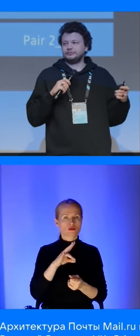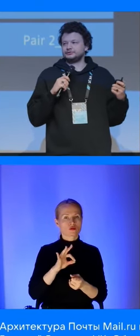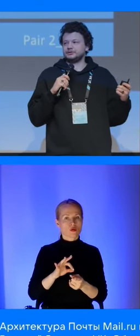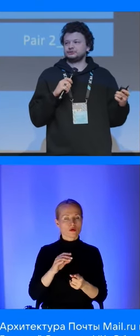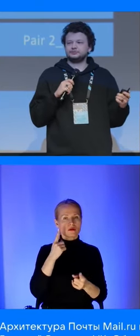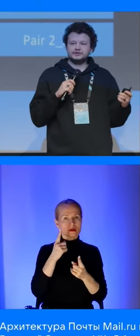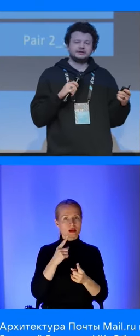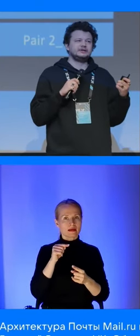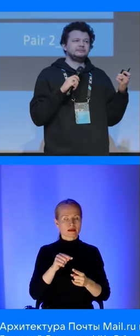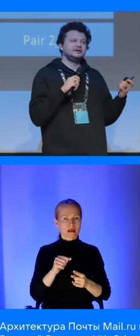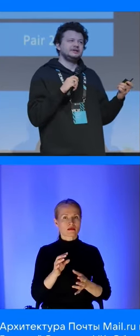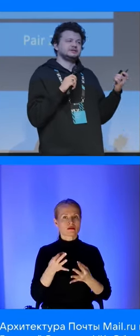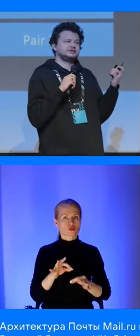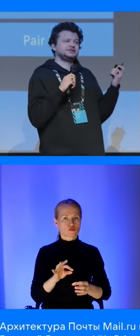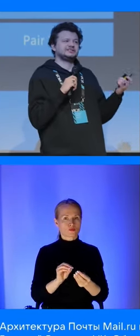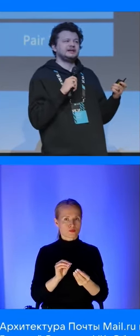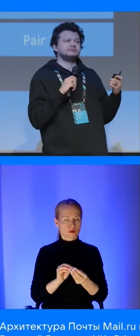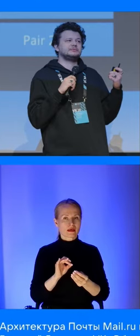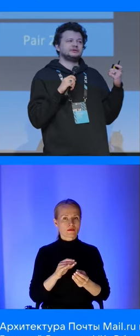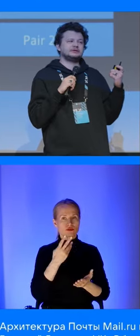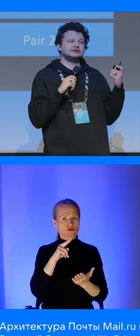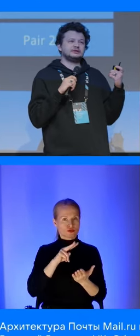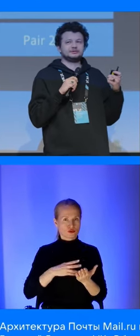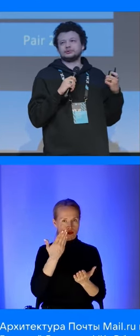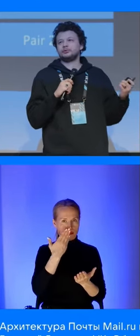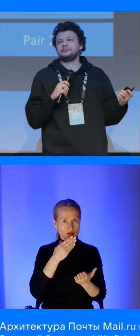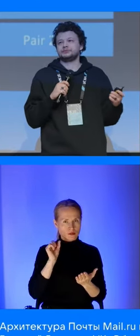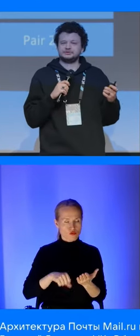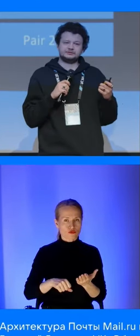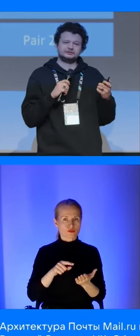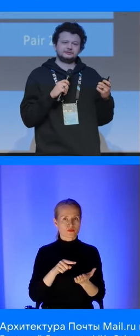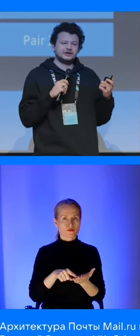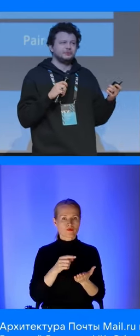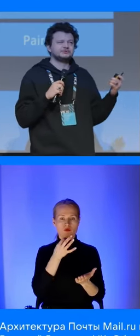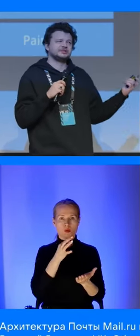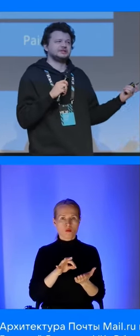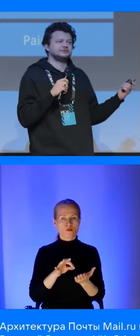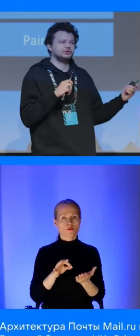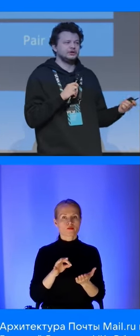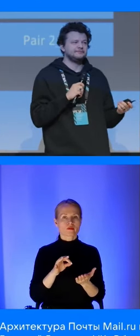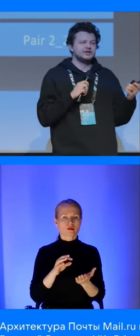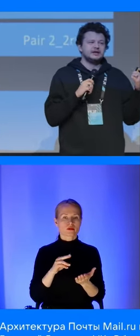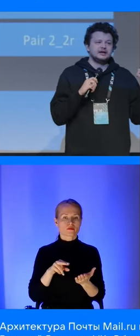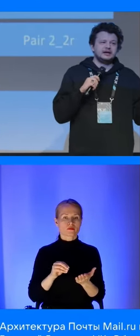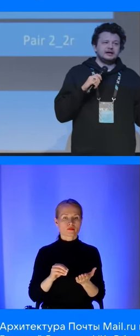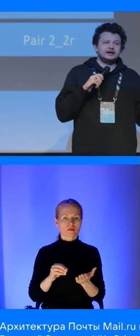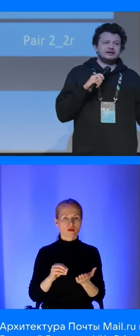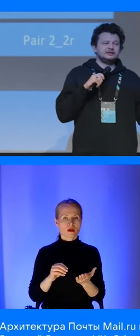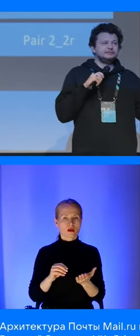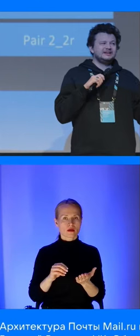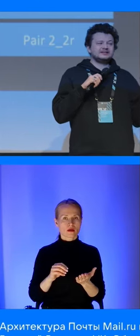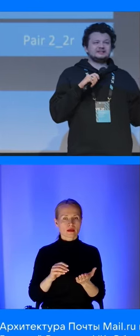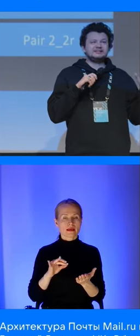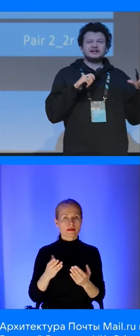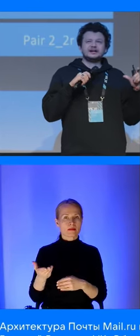данные все равно пользователю доступны, и мы читаем из другой копии. То есть вторая копия навсегда есть в read-only.